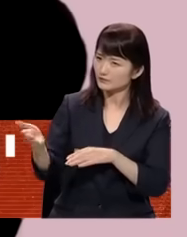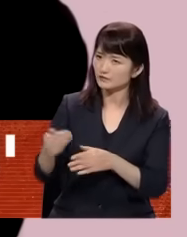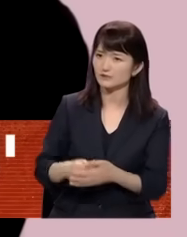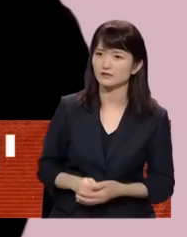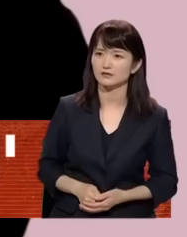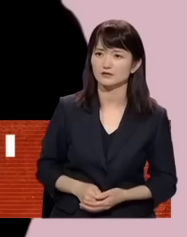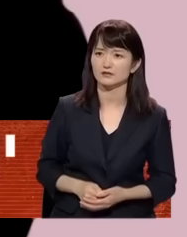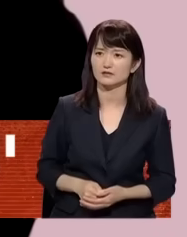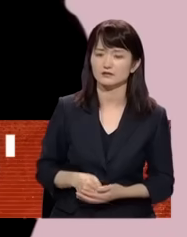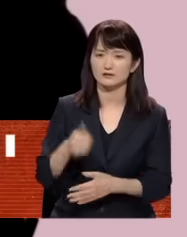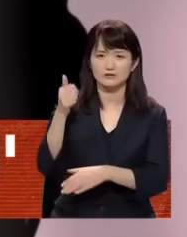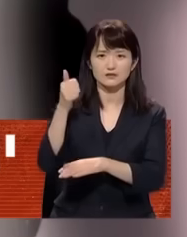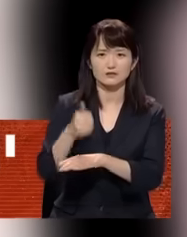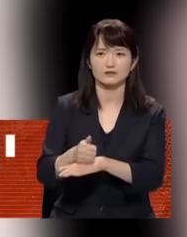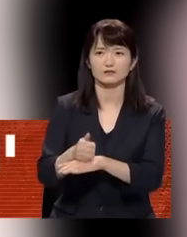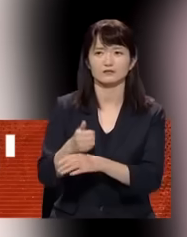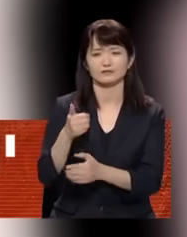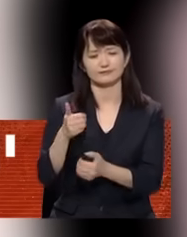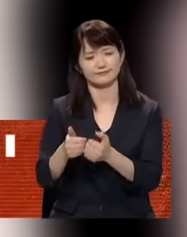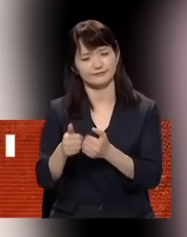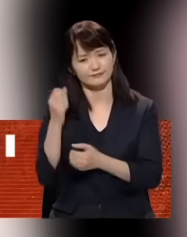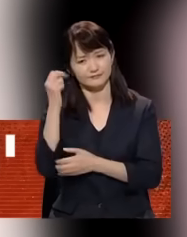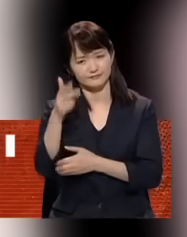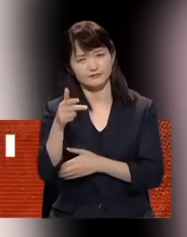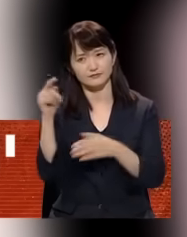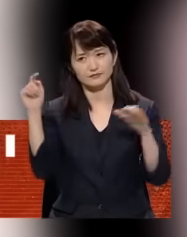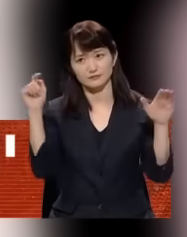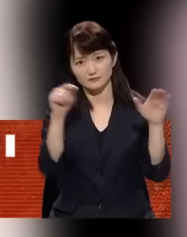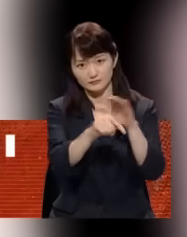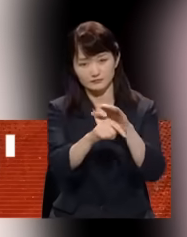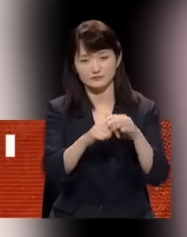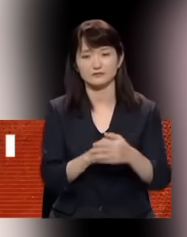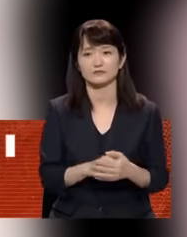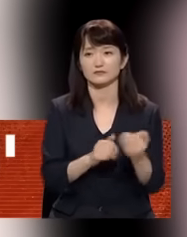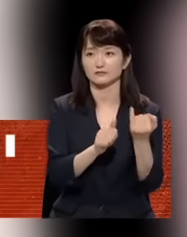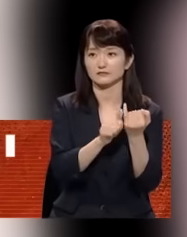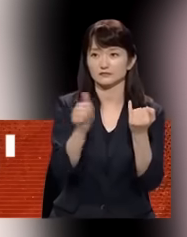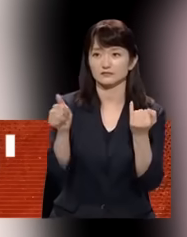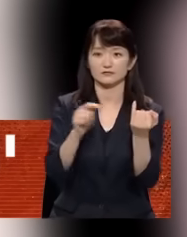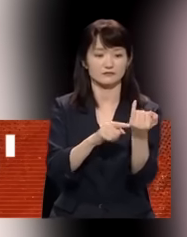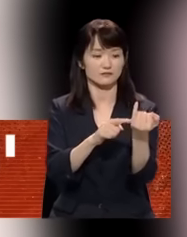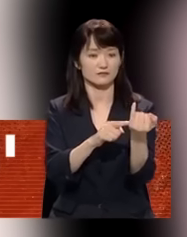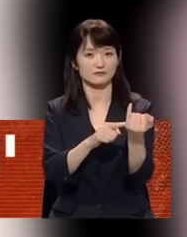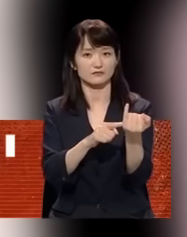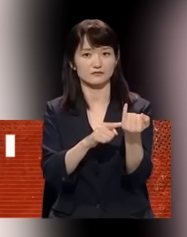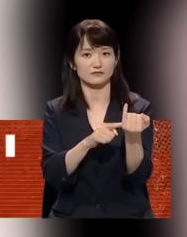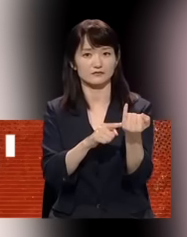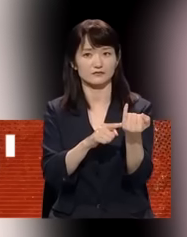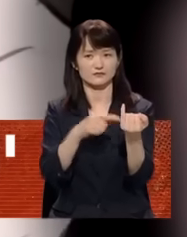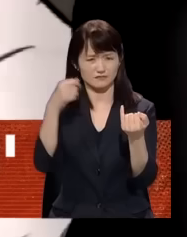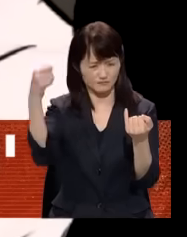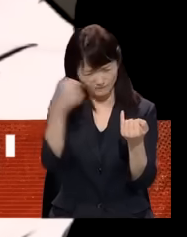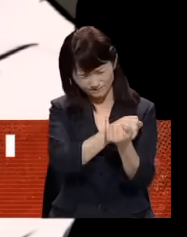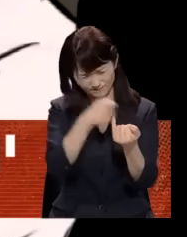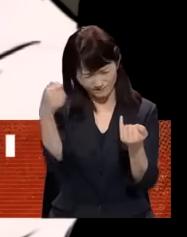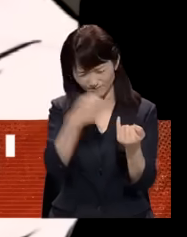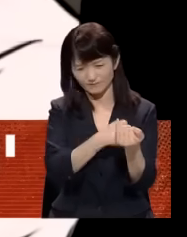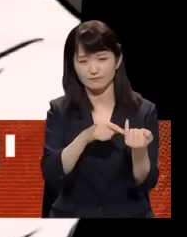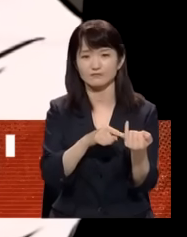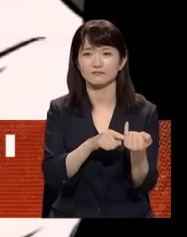안 풀어지고 서로 어색하게 호텔로 돌아갔는데 호텔에 들어서자마자 남편이이 안에 박시를 폭행하기